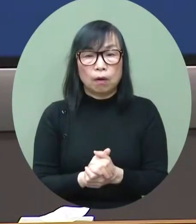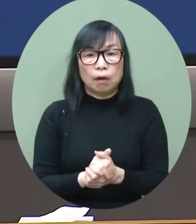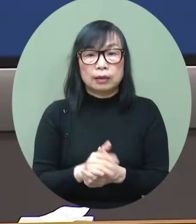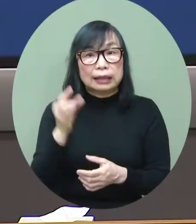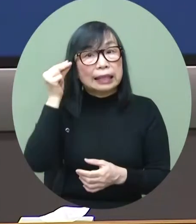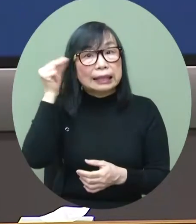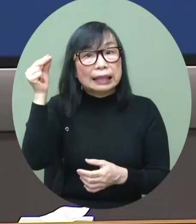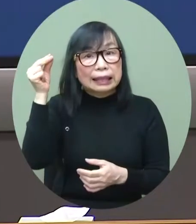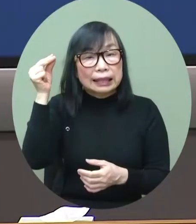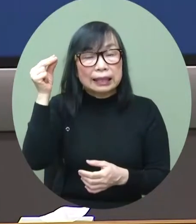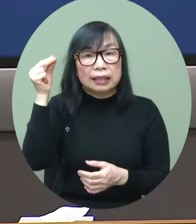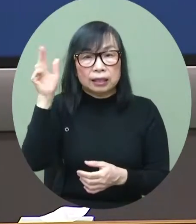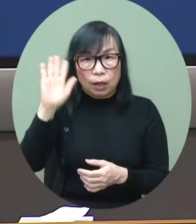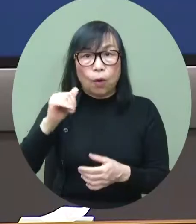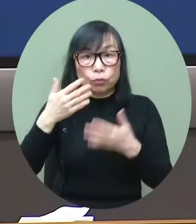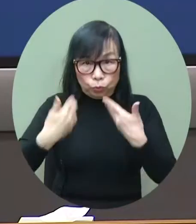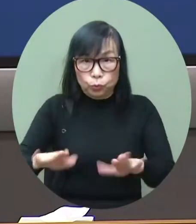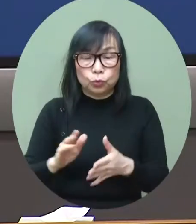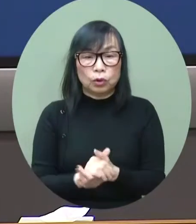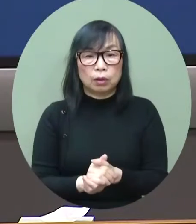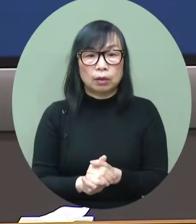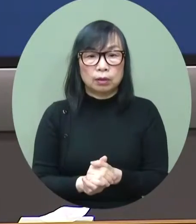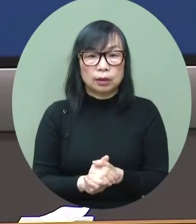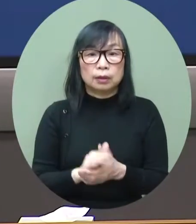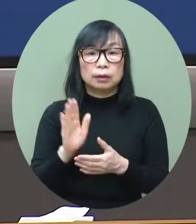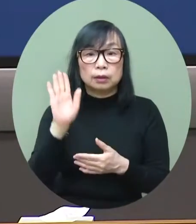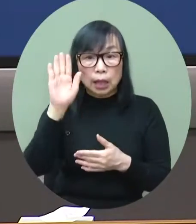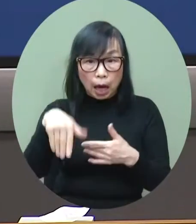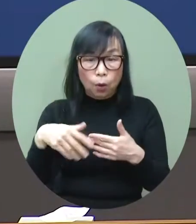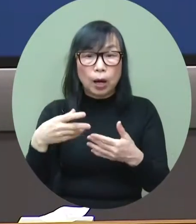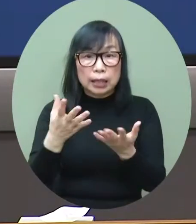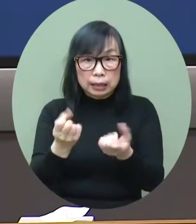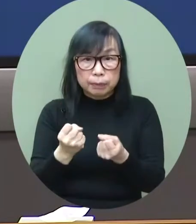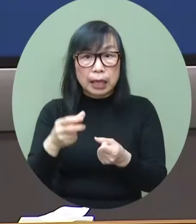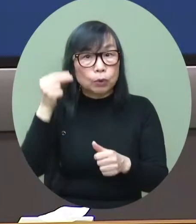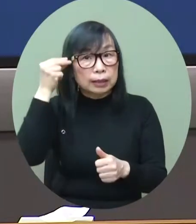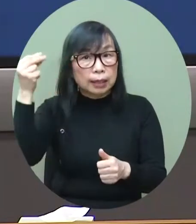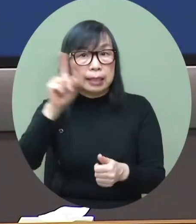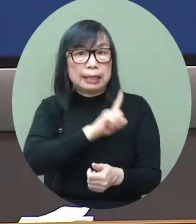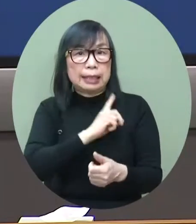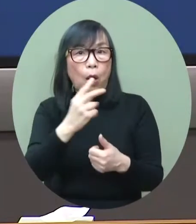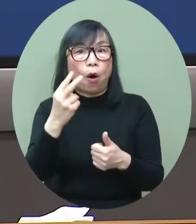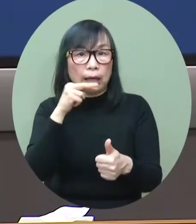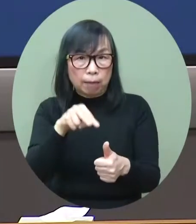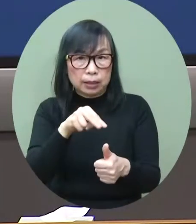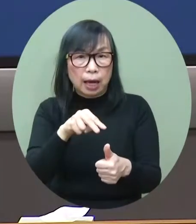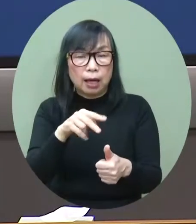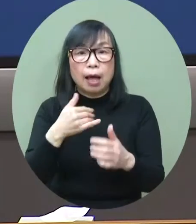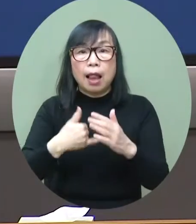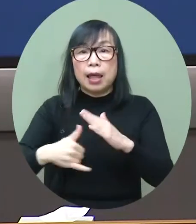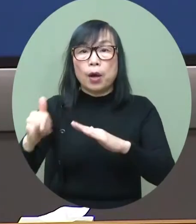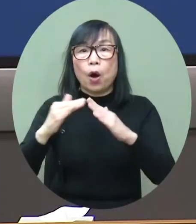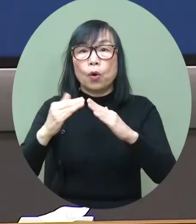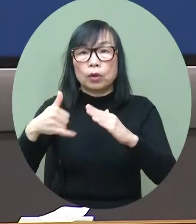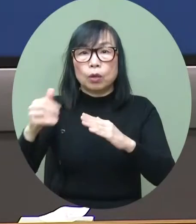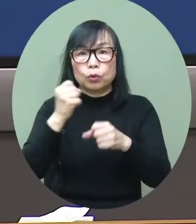實第7日就完咗噶啦。咁之後咧係要接受7日嘅自行監察，但可以離開屋企做